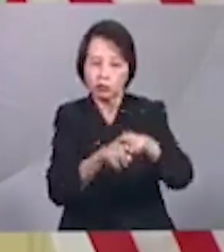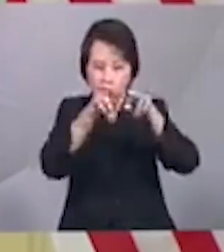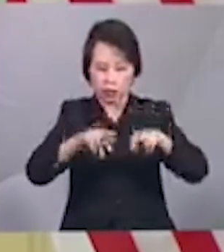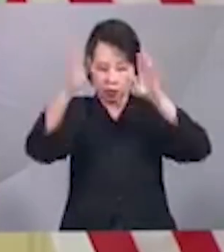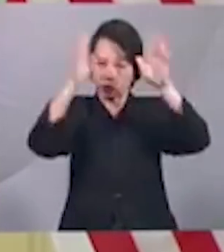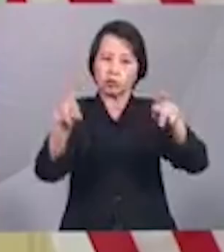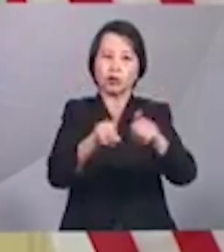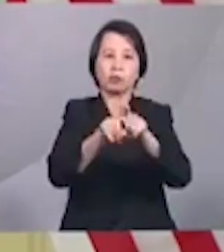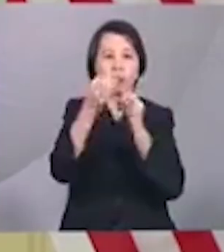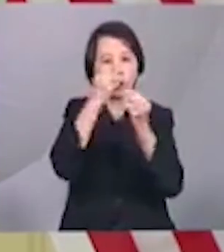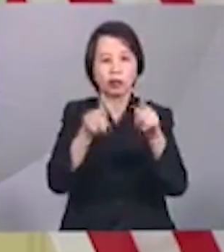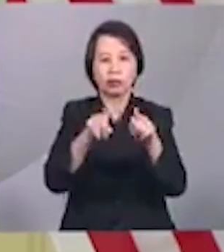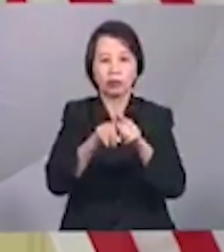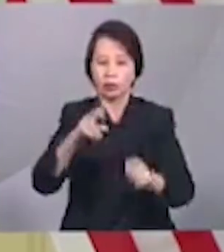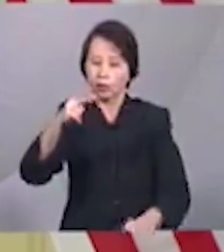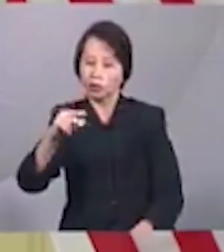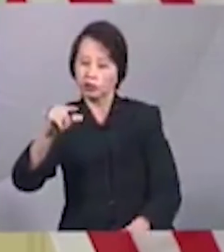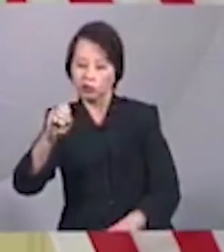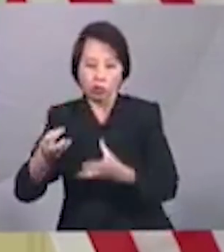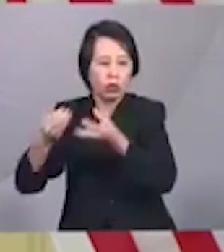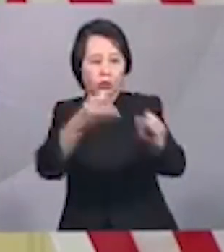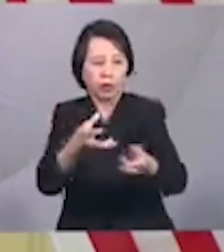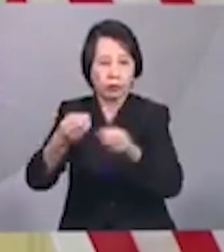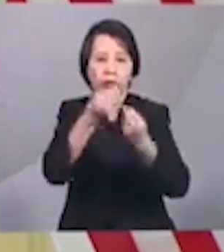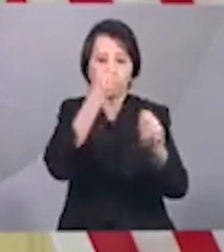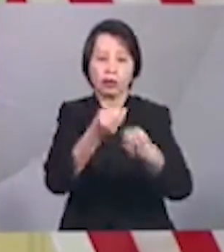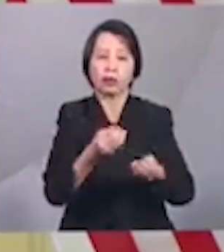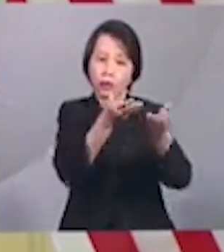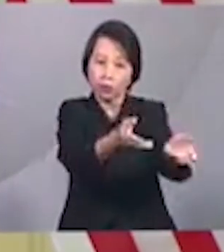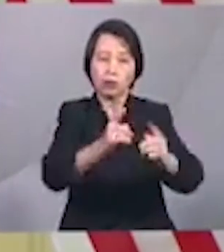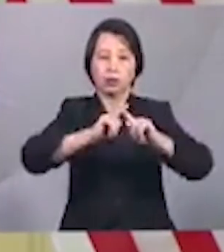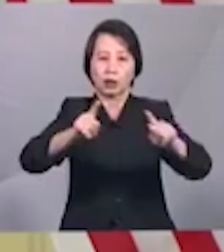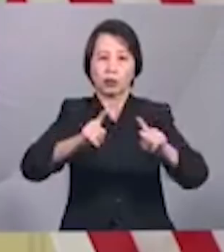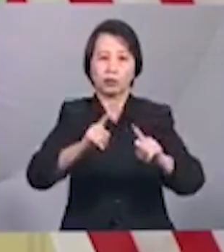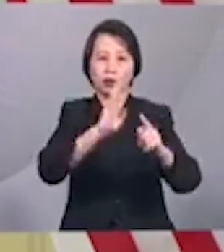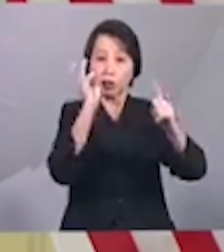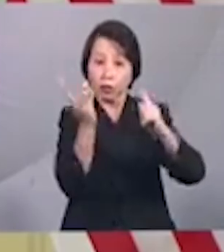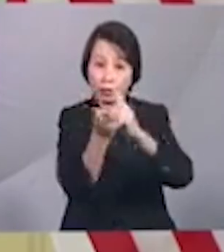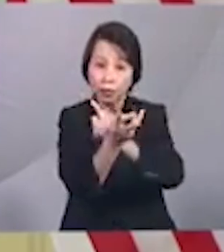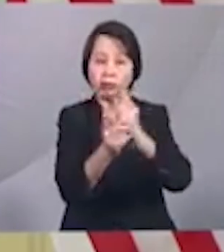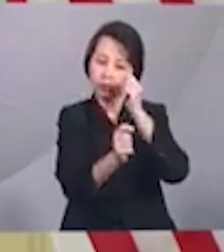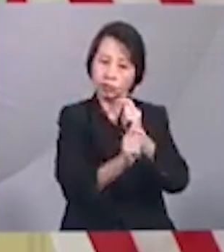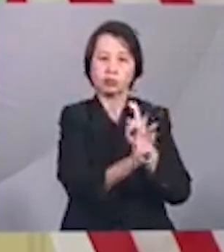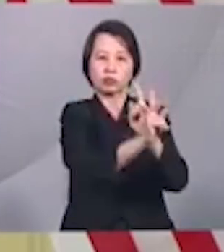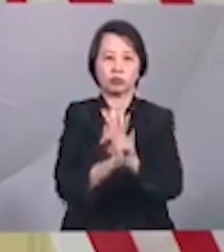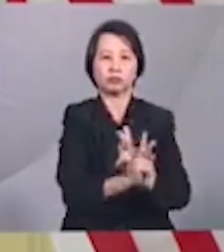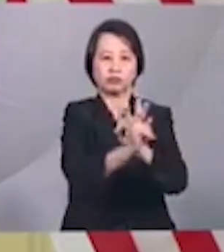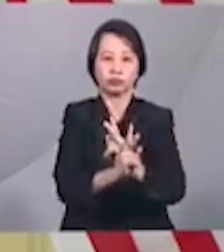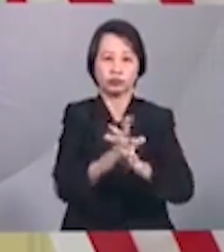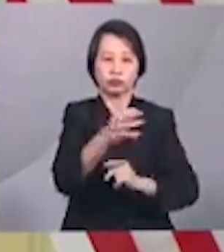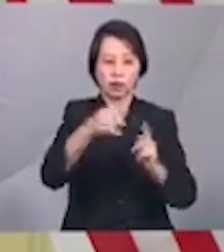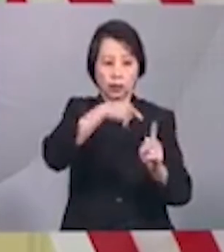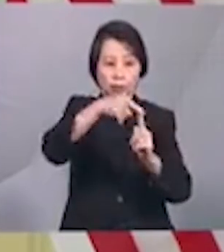kita, walaupun NGO yang memberikan makanan kepada mereka, tetapi kebajikan mereka tetap dijaga.